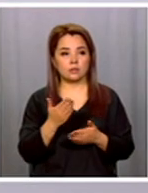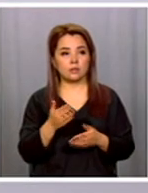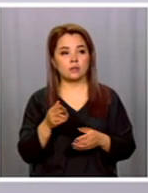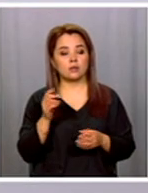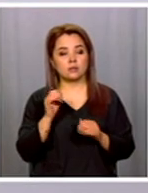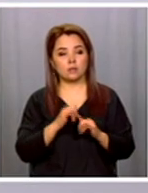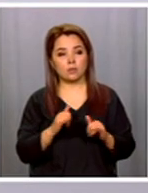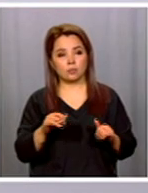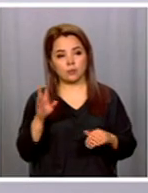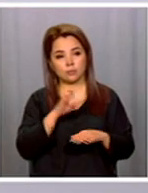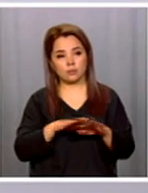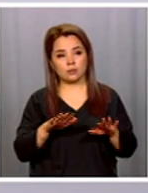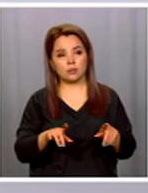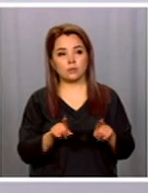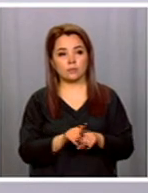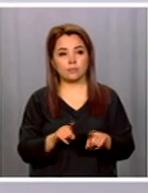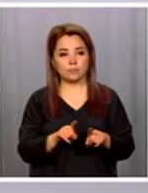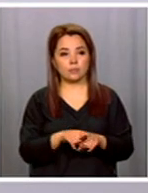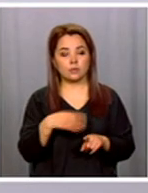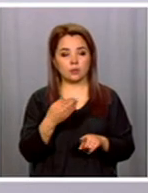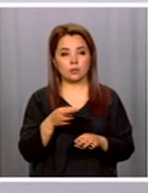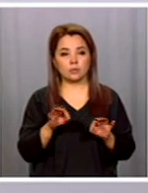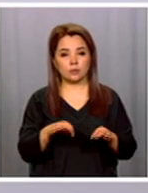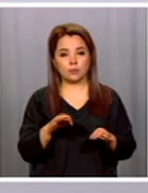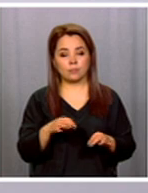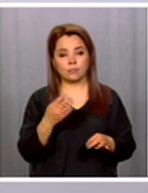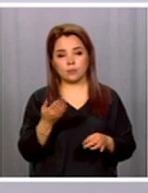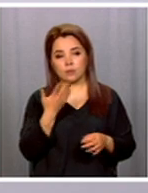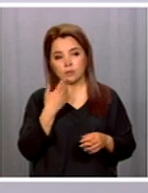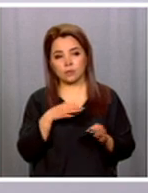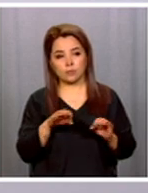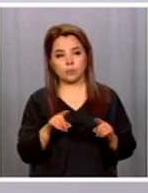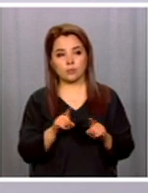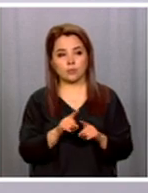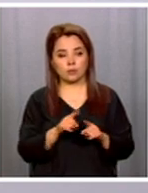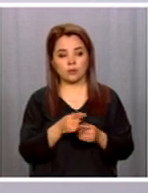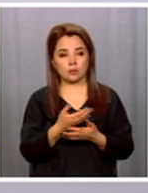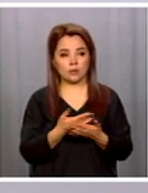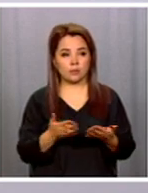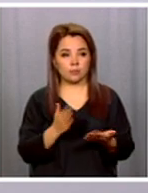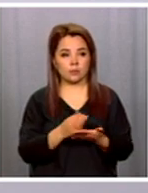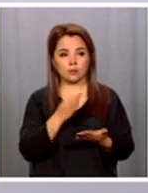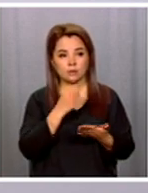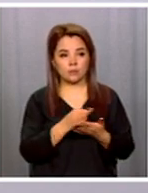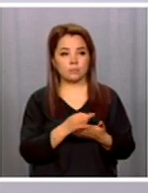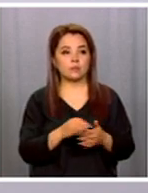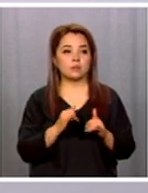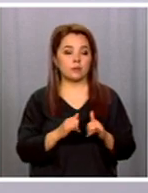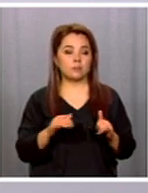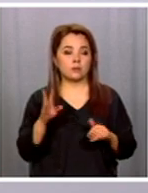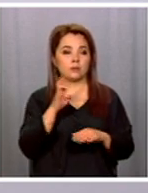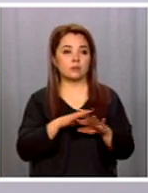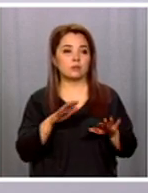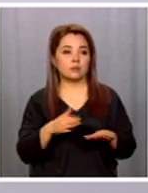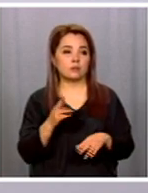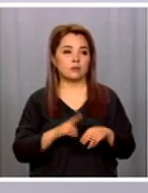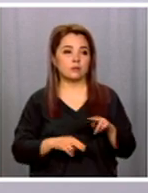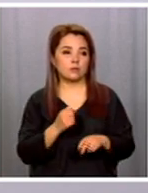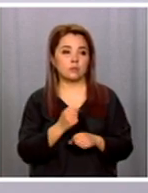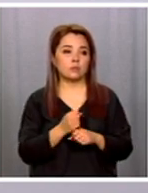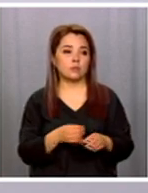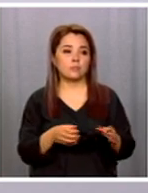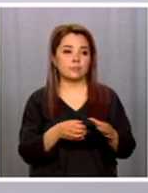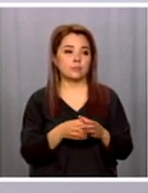және дамушы елдердегі түсті металлургияның басты ерекшеліктерін қарастырып өтейік. Бірінші, дамыған елдерде сала құрылымы